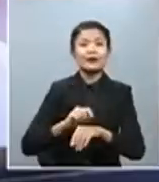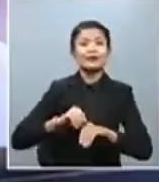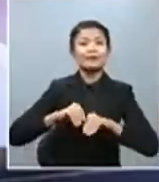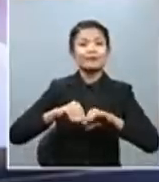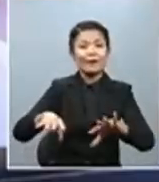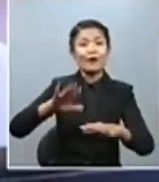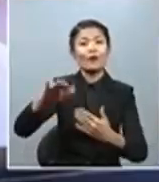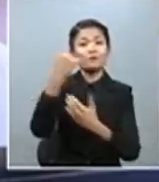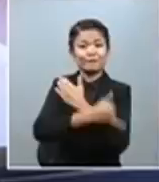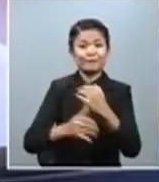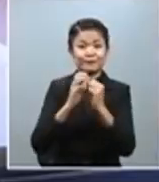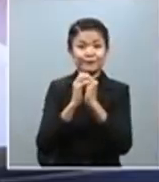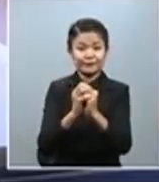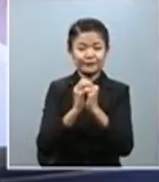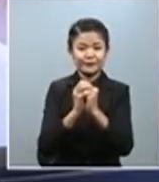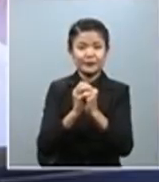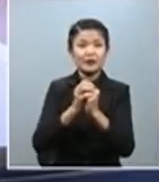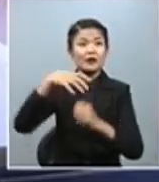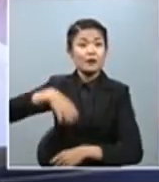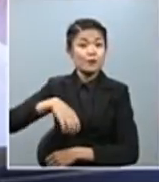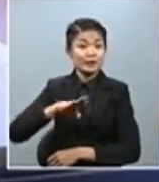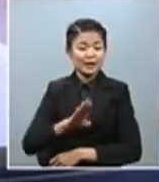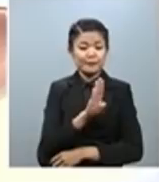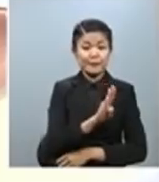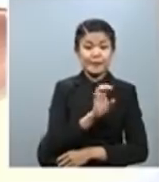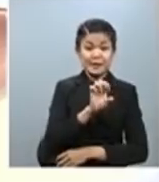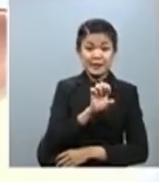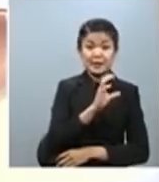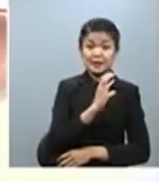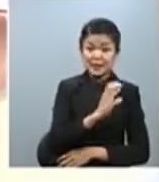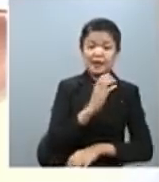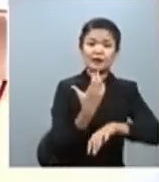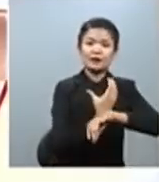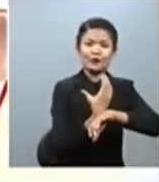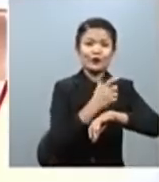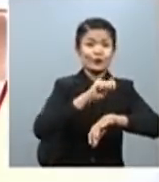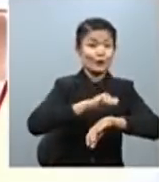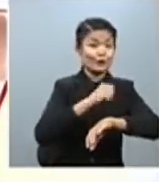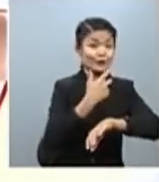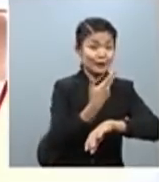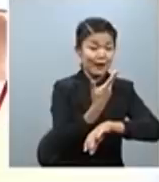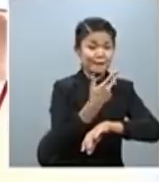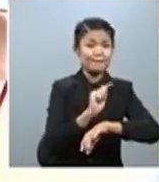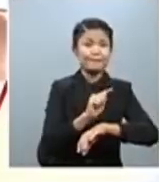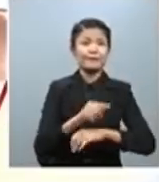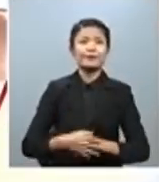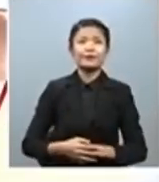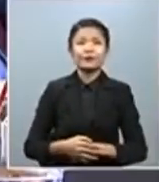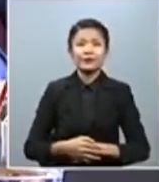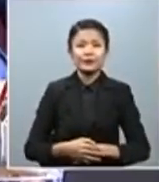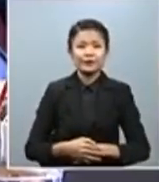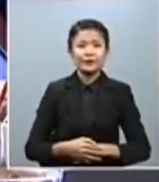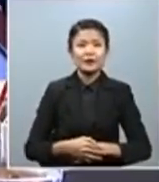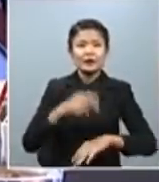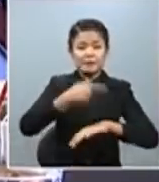นค่ะกลุ่มบริษัท BEC World จำกัดมหาชนหรือว่าสถานีโทรทัศน์ช่อง3ของไทยนำโดยคุณประชุมมาลีนนท์